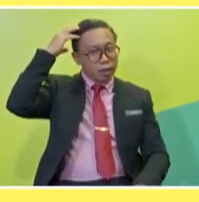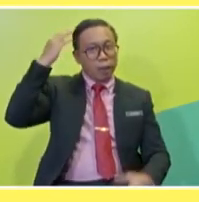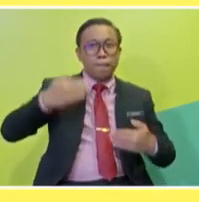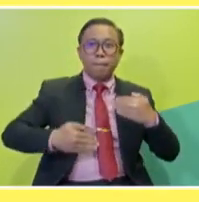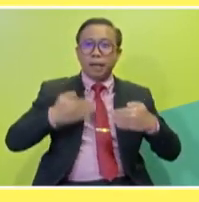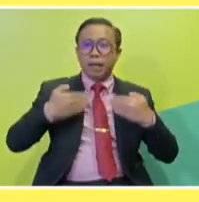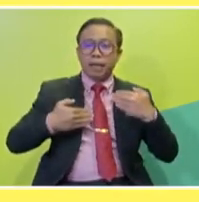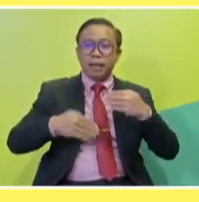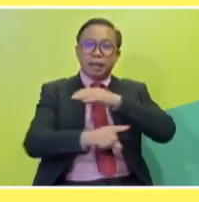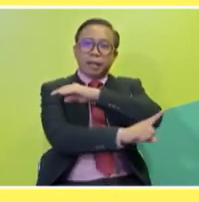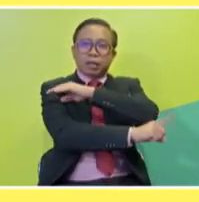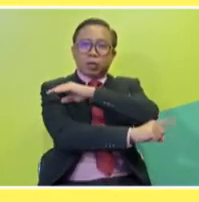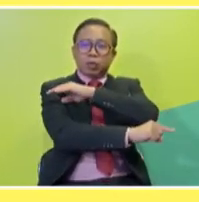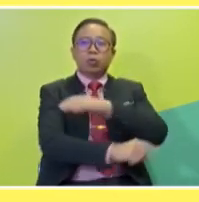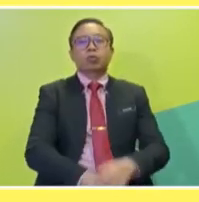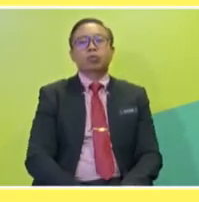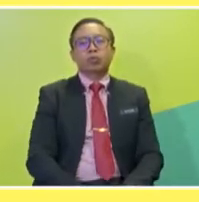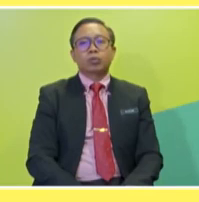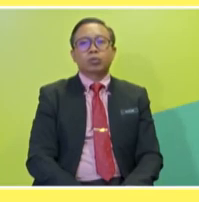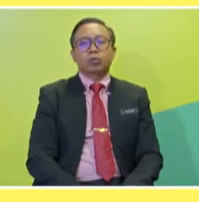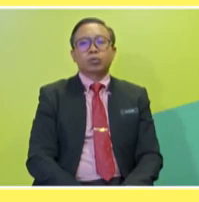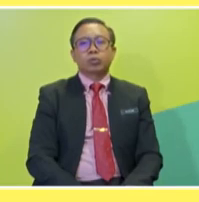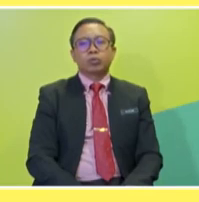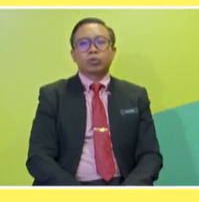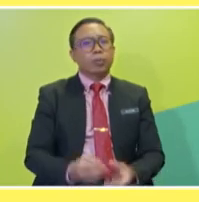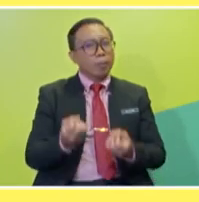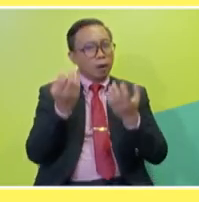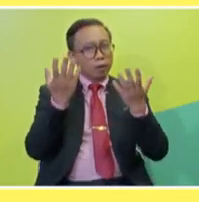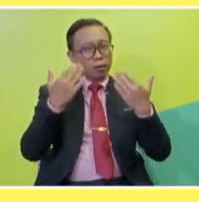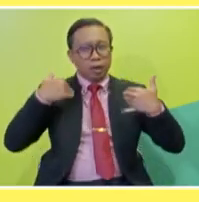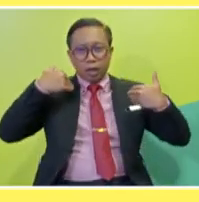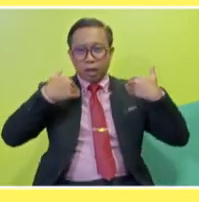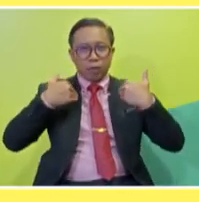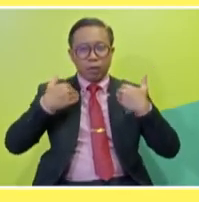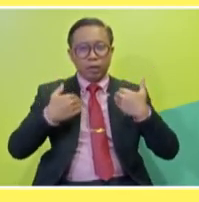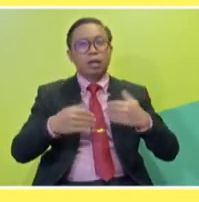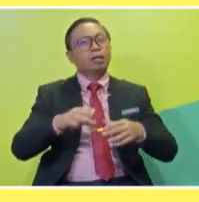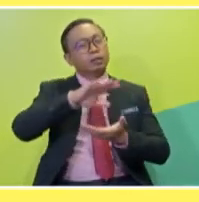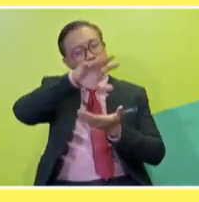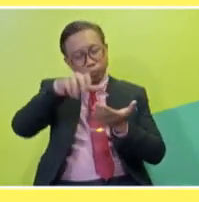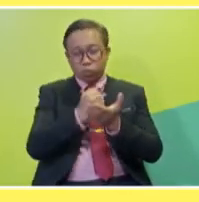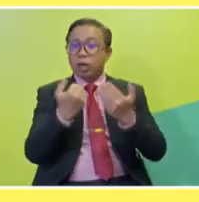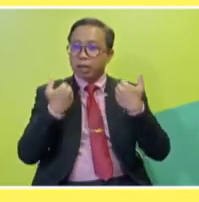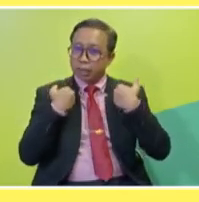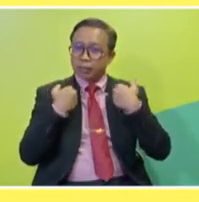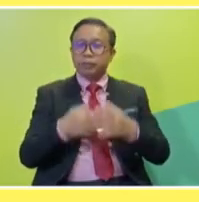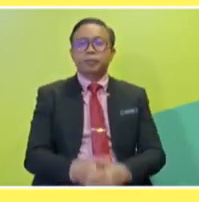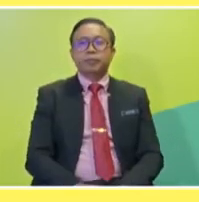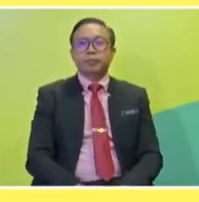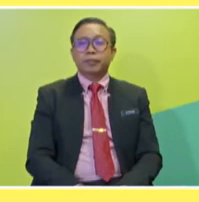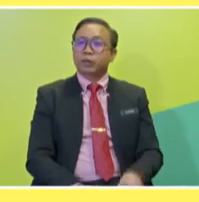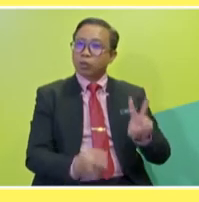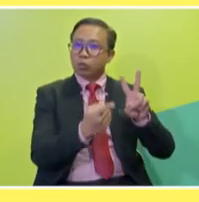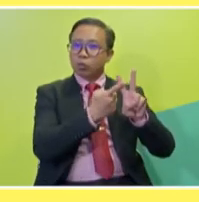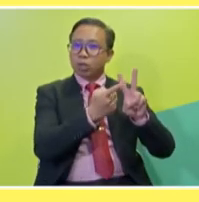Eko jadi bagian kepala bagian badan bagian Eko kebanyakannya hewan memang ada struktur tersebut yang kedua yang kita lihat